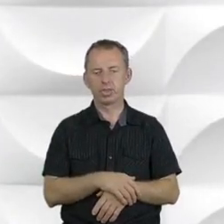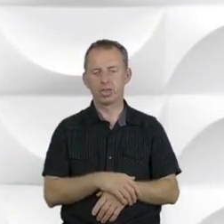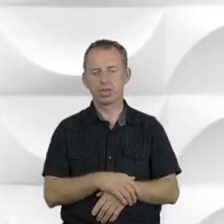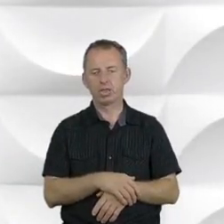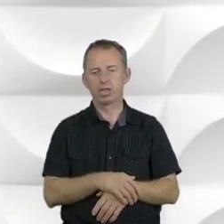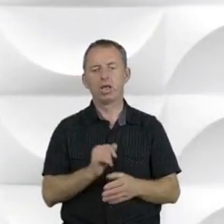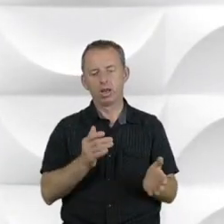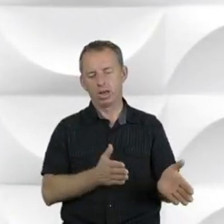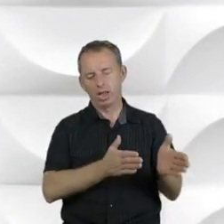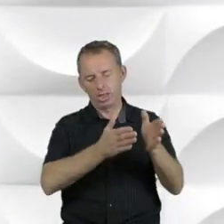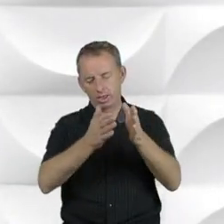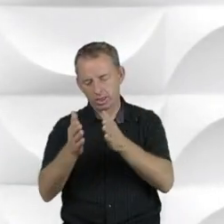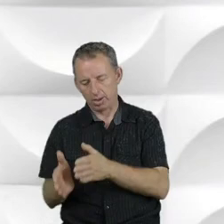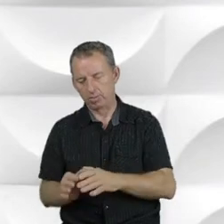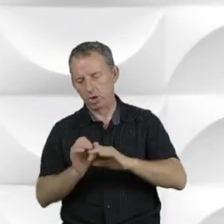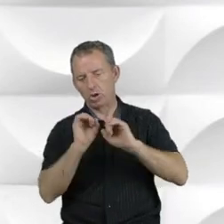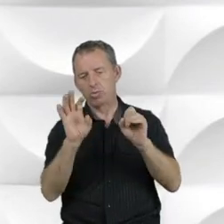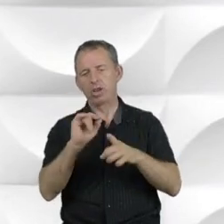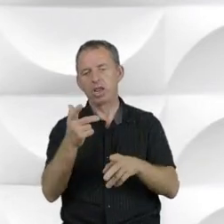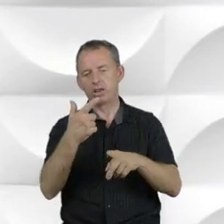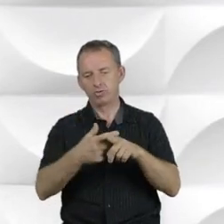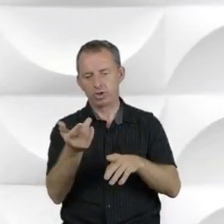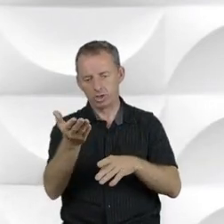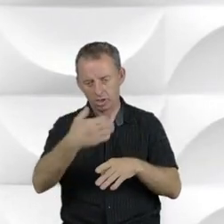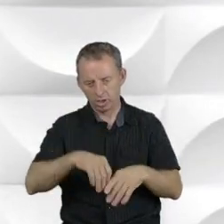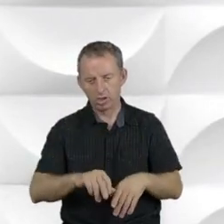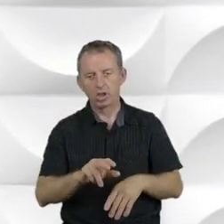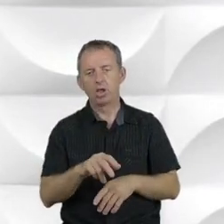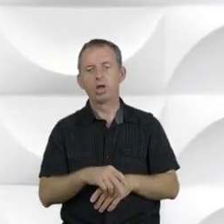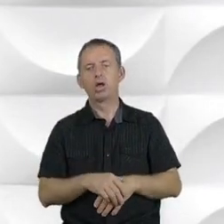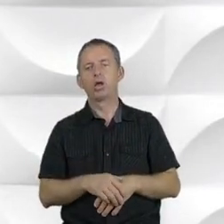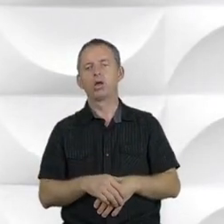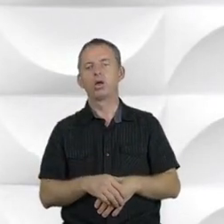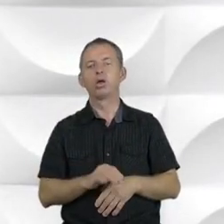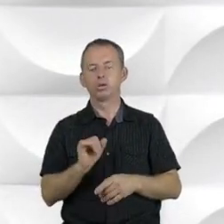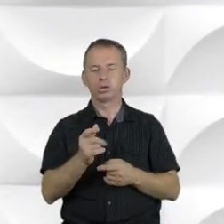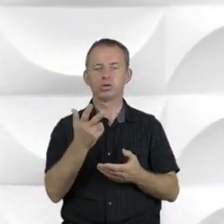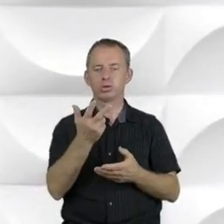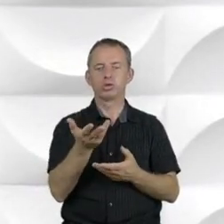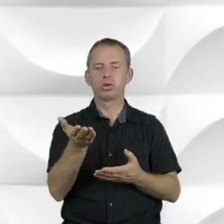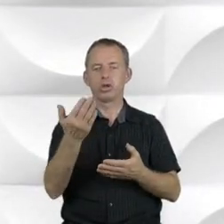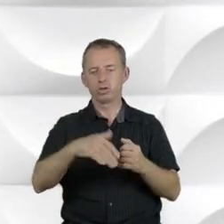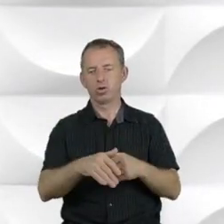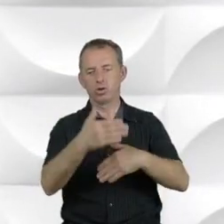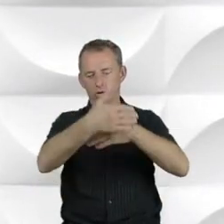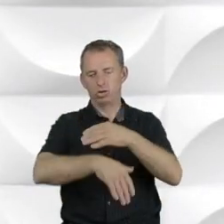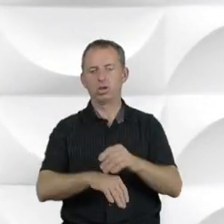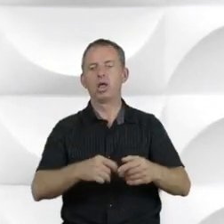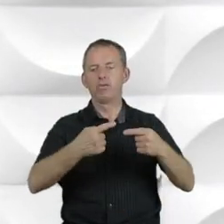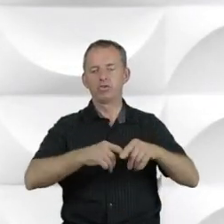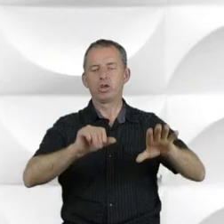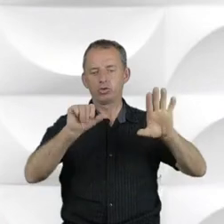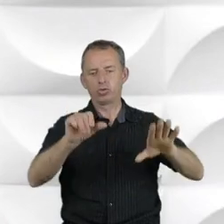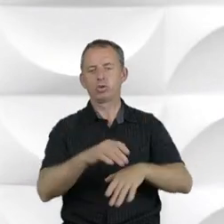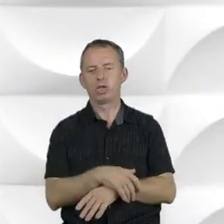jest kolejne, to już trzecie od końca błogosławieństwo, wiersz 6.